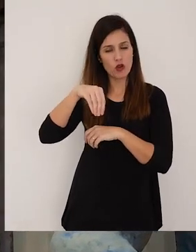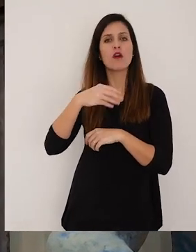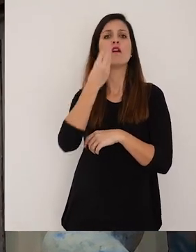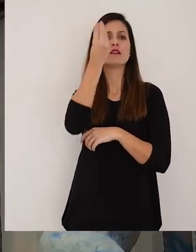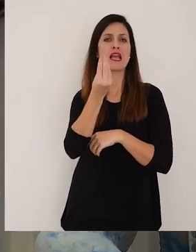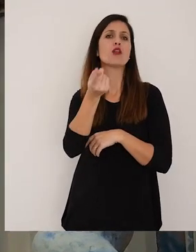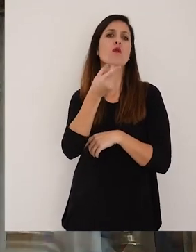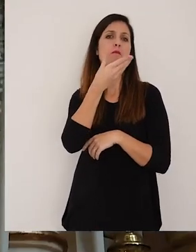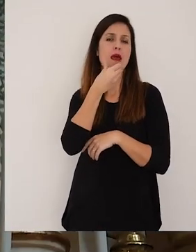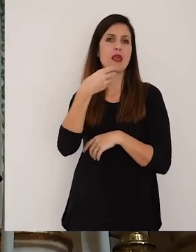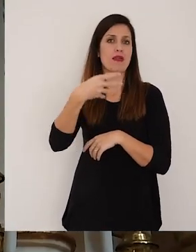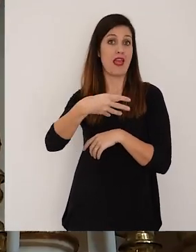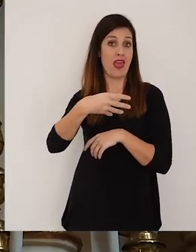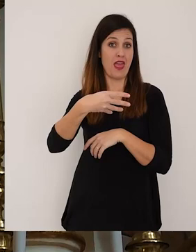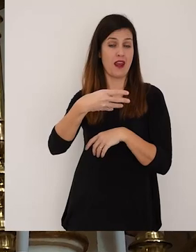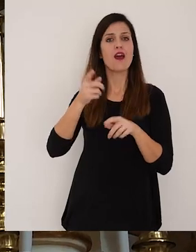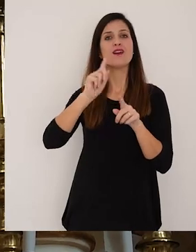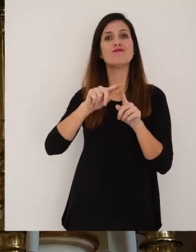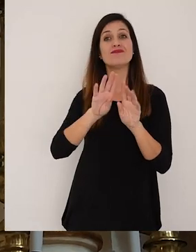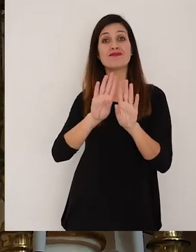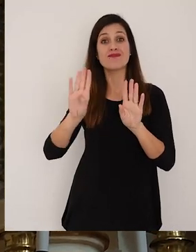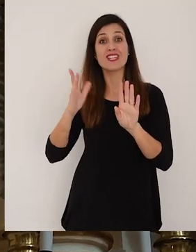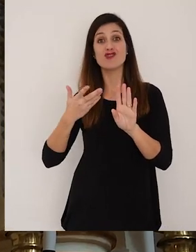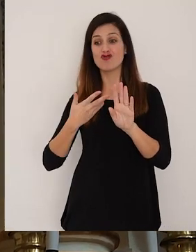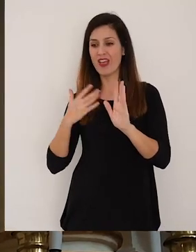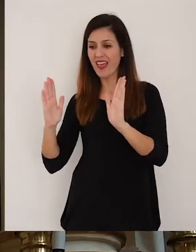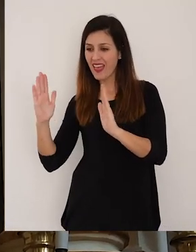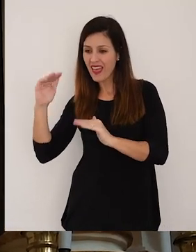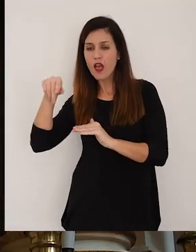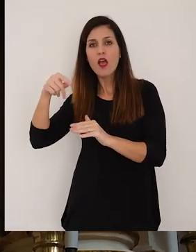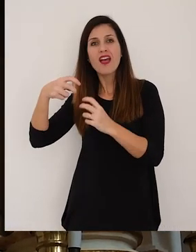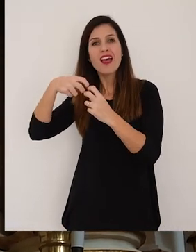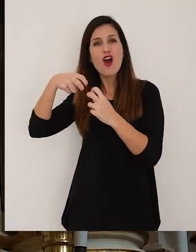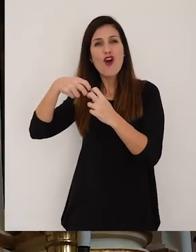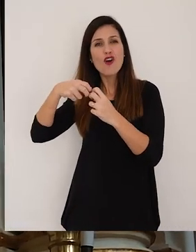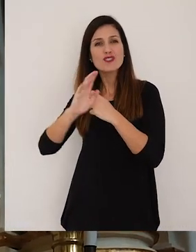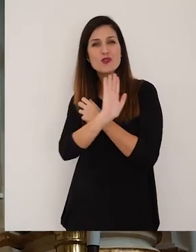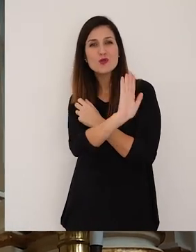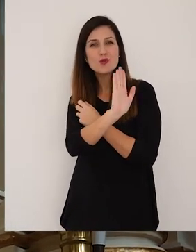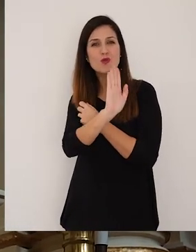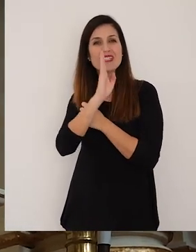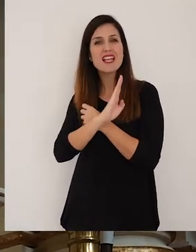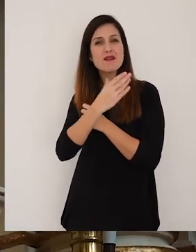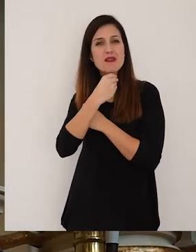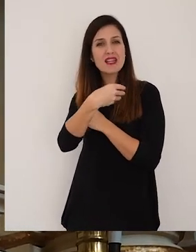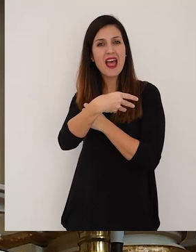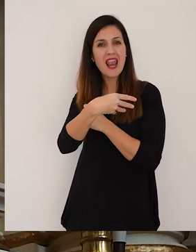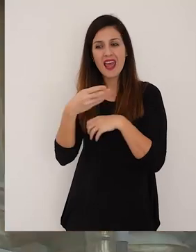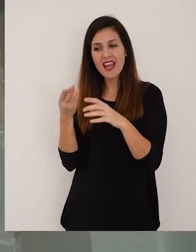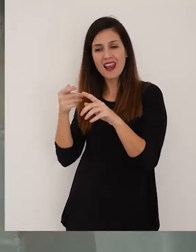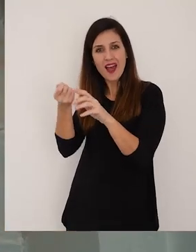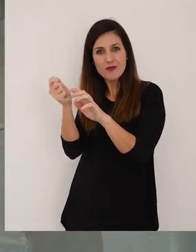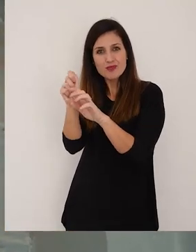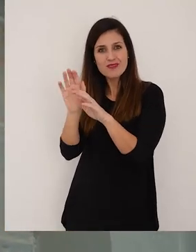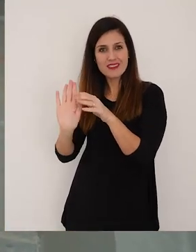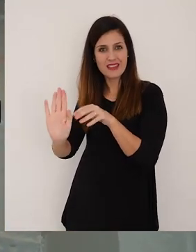Sempre all'arte partenopea è riconducibile il tabernacolo ligneo dell'altare, il quale ospita una preziosa reliquia della santa.